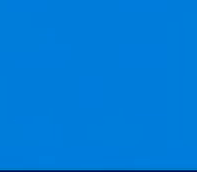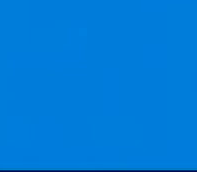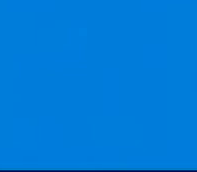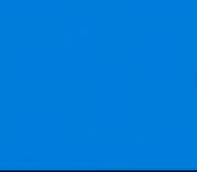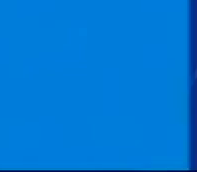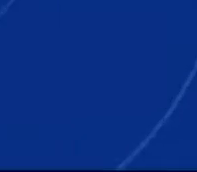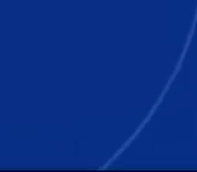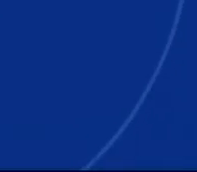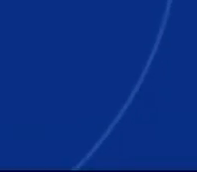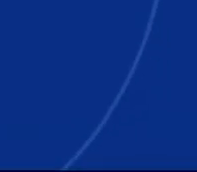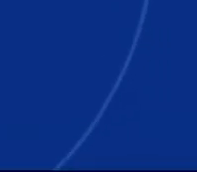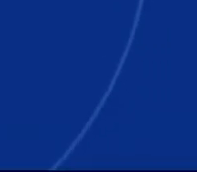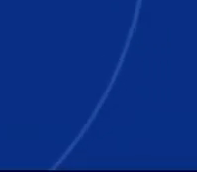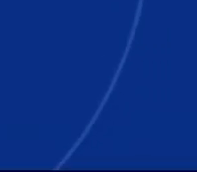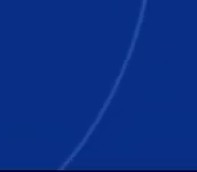Музика